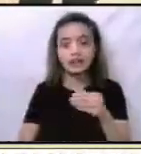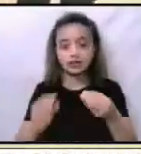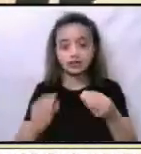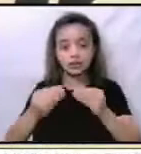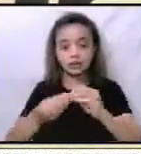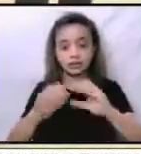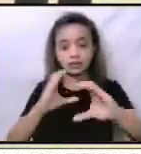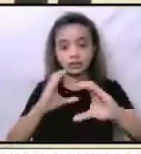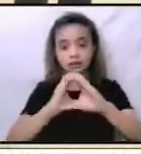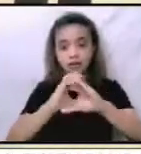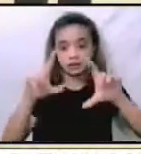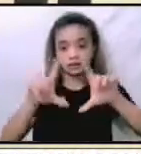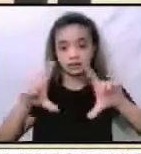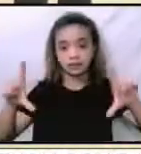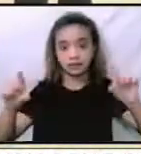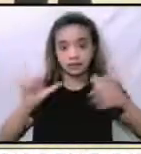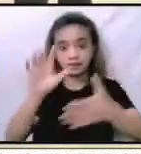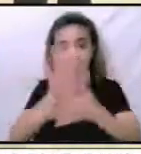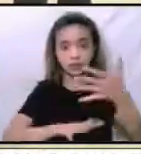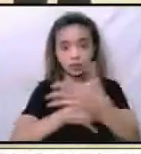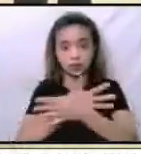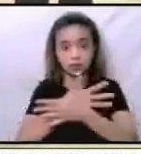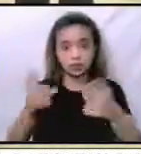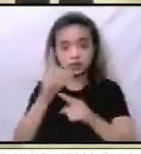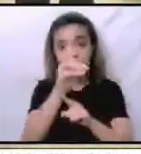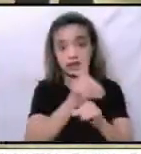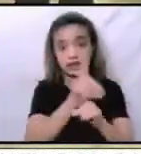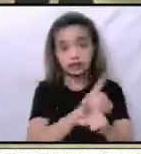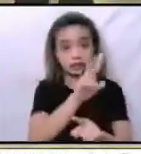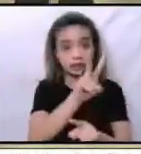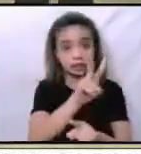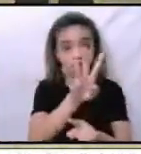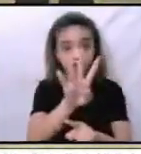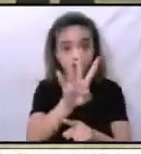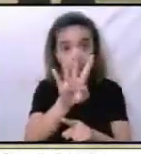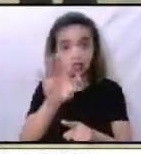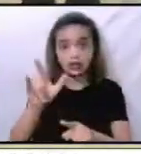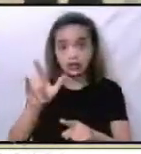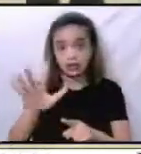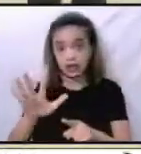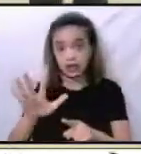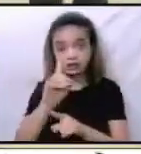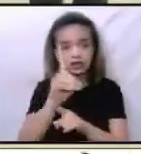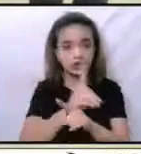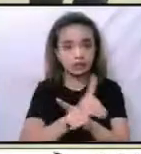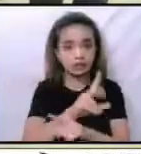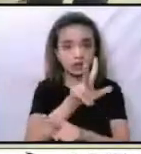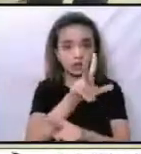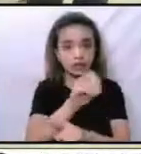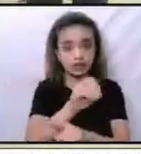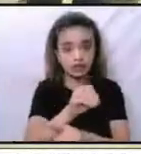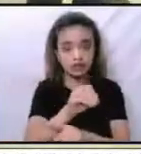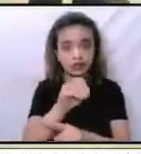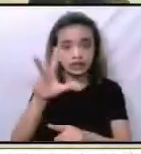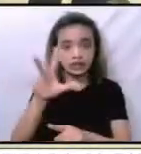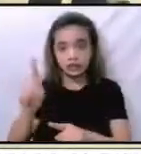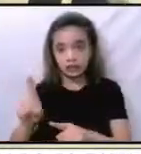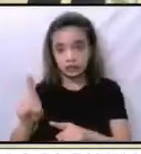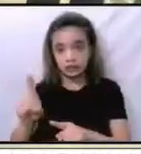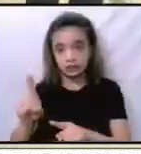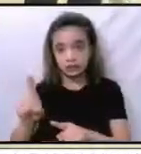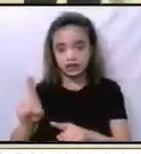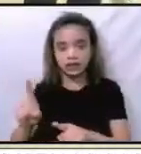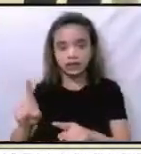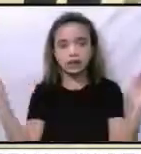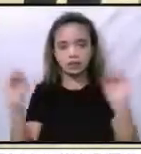sa darating na December 24, 25, December 30, 31 at January 1, lifted po yan sa lahat ng parte